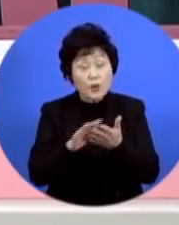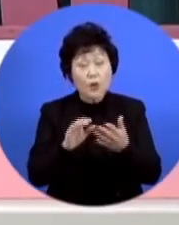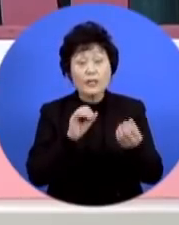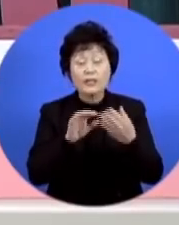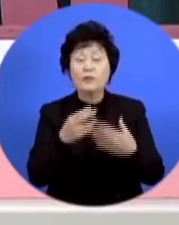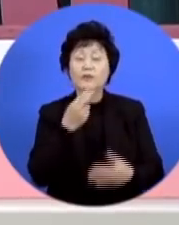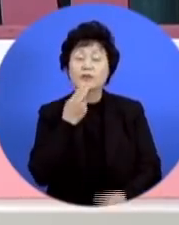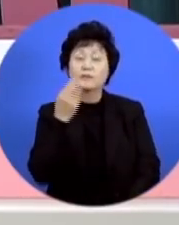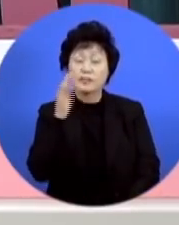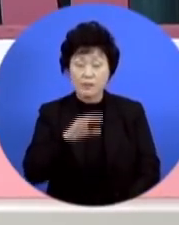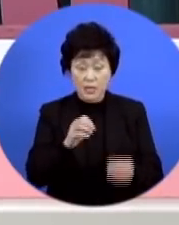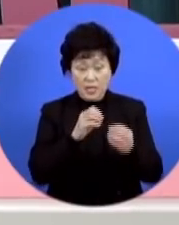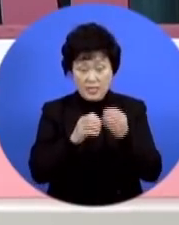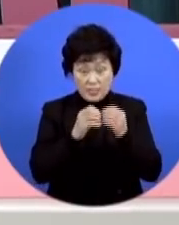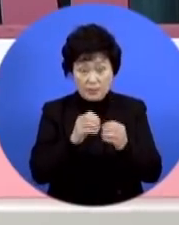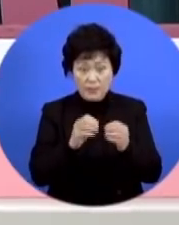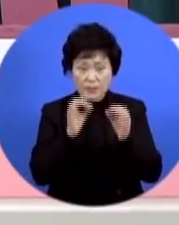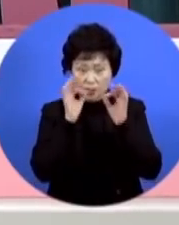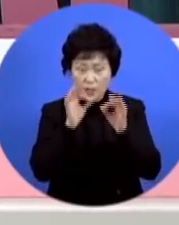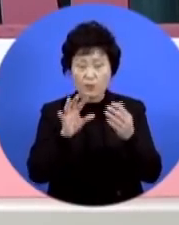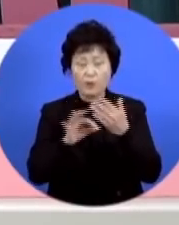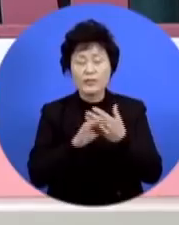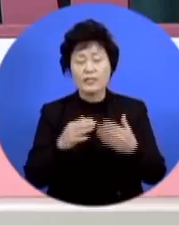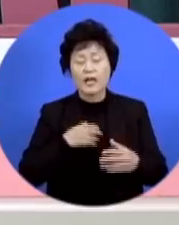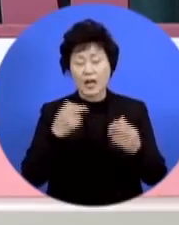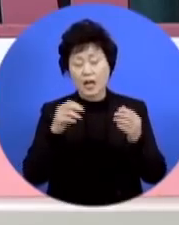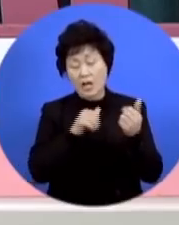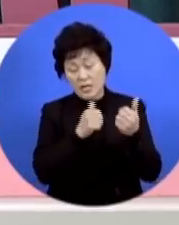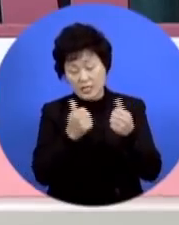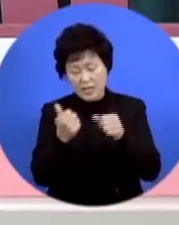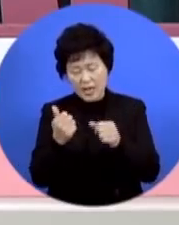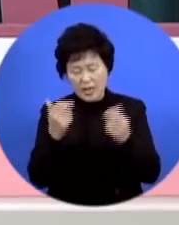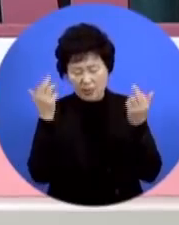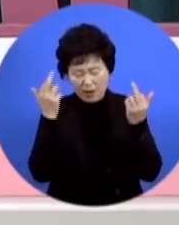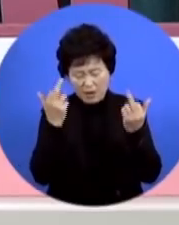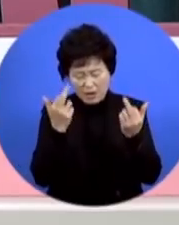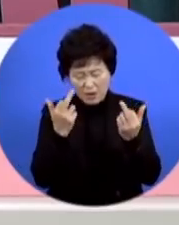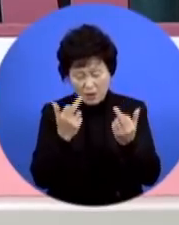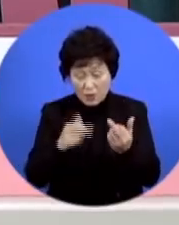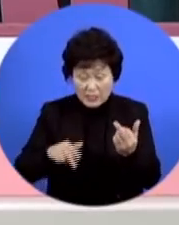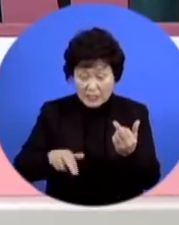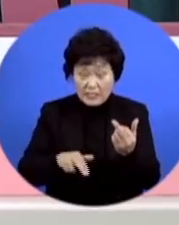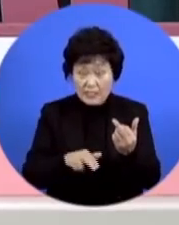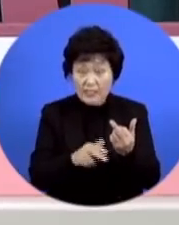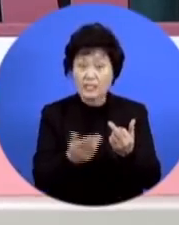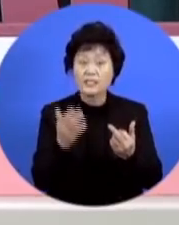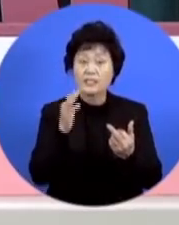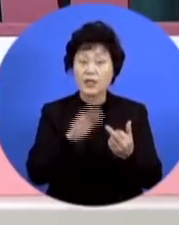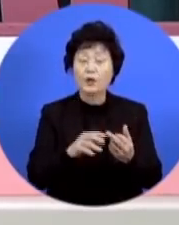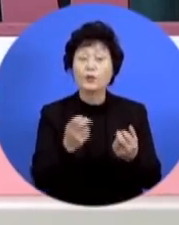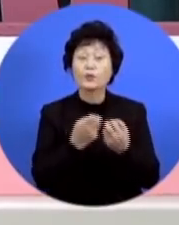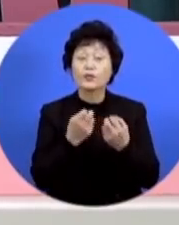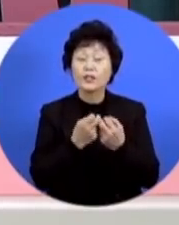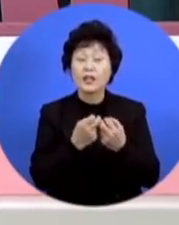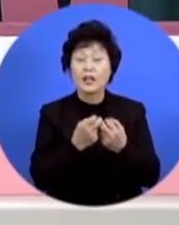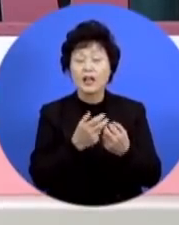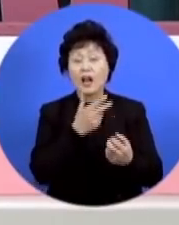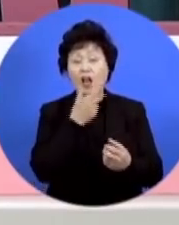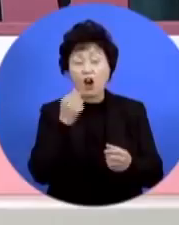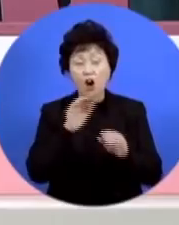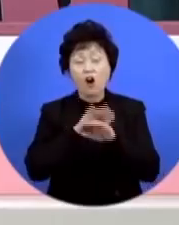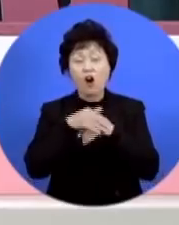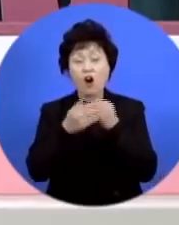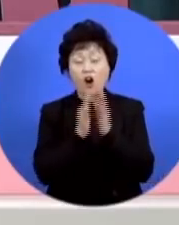음침의 골짜기를 지날지라도 돼 있는데 거기서 영어성에 보니까 pass through라고 돼 있거든요. 정확하게